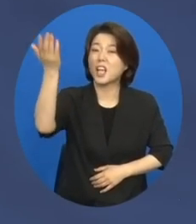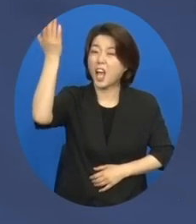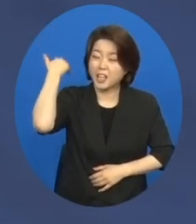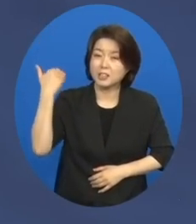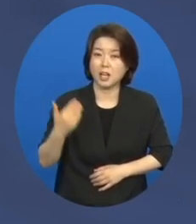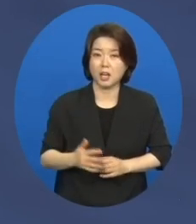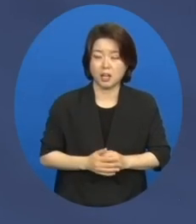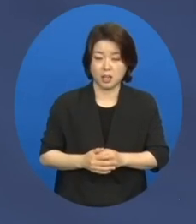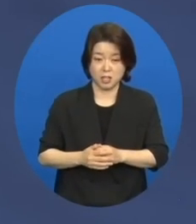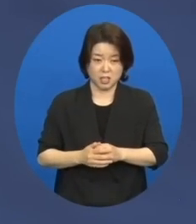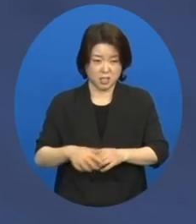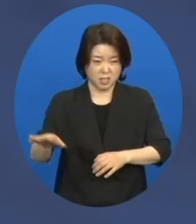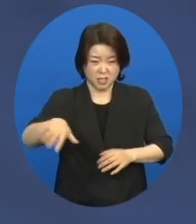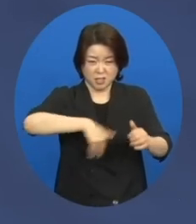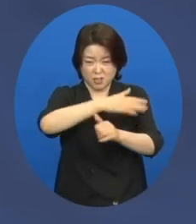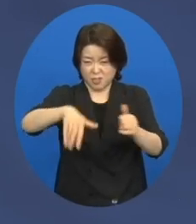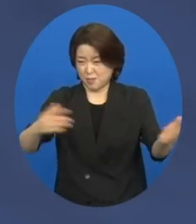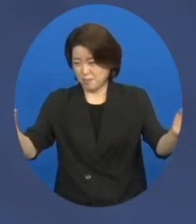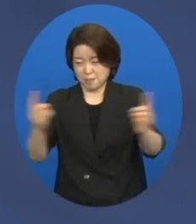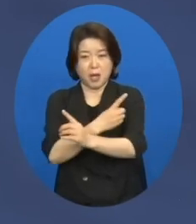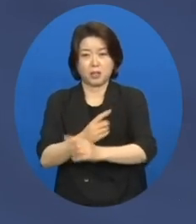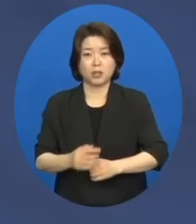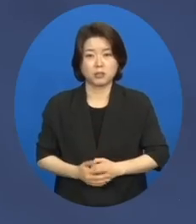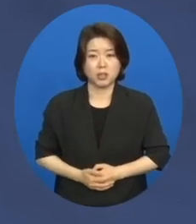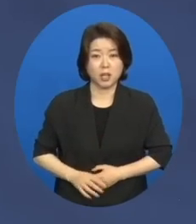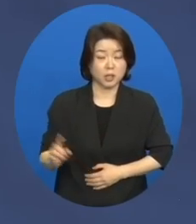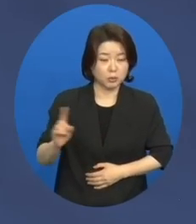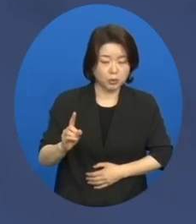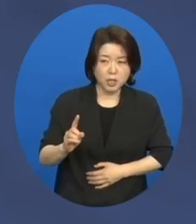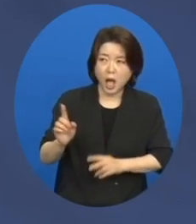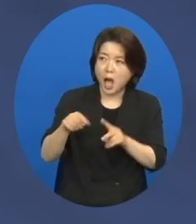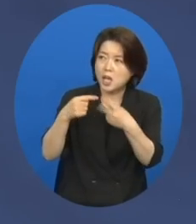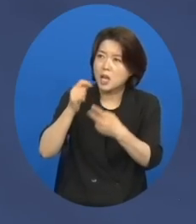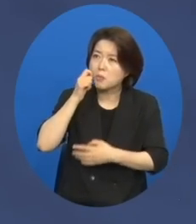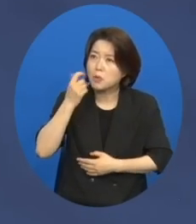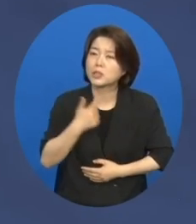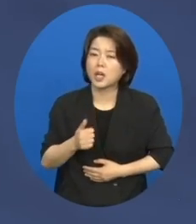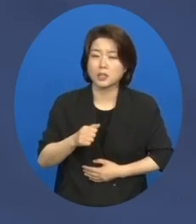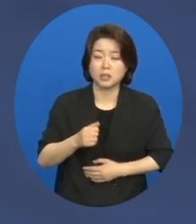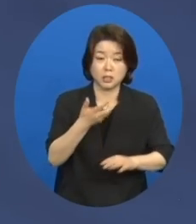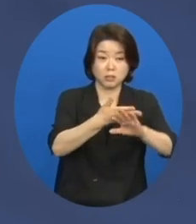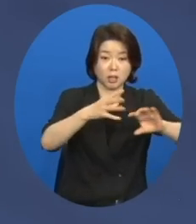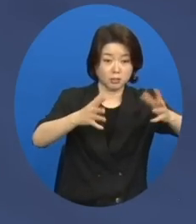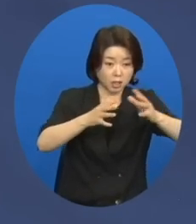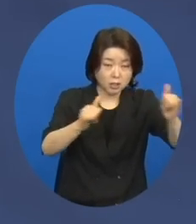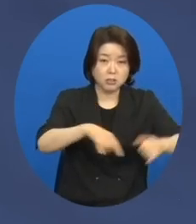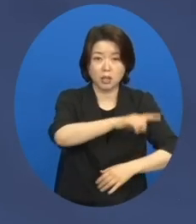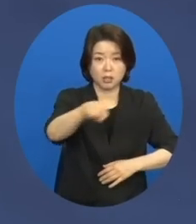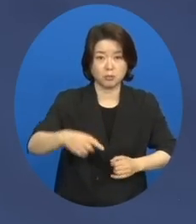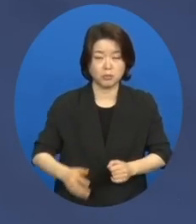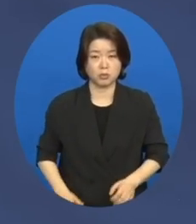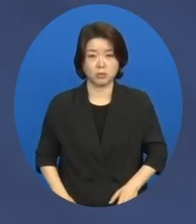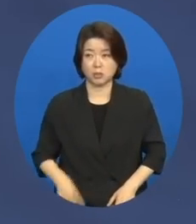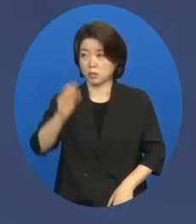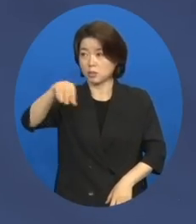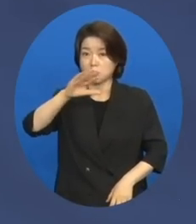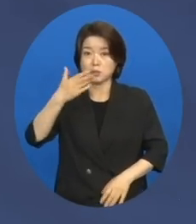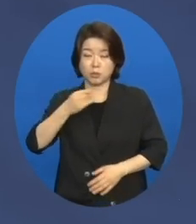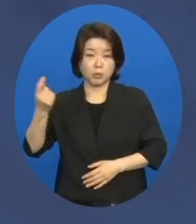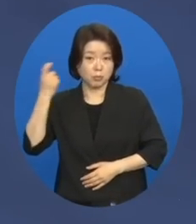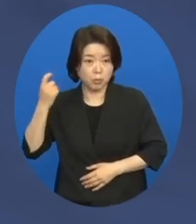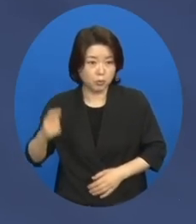완전히 지각변동이 일어났습니다. 도저히 알아들을 수 없을 것만 같은 이방인들이 세상에 이 십자가의